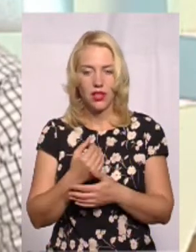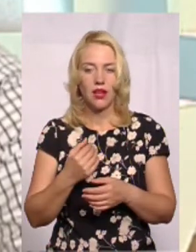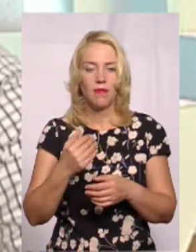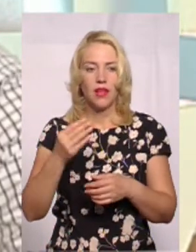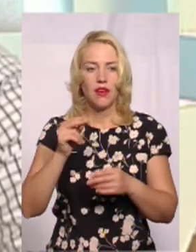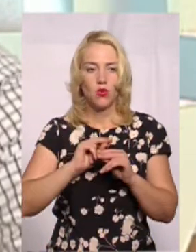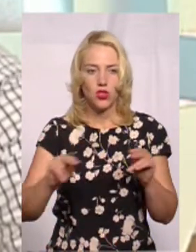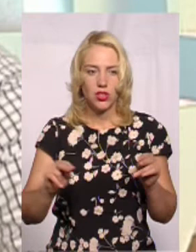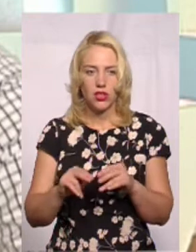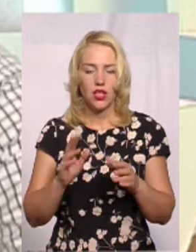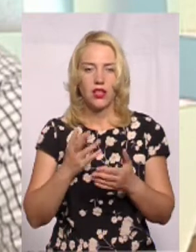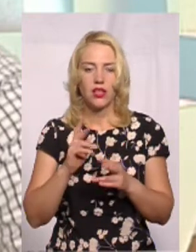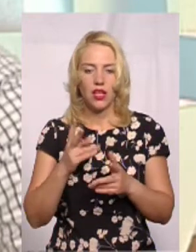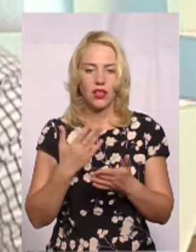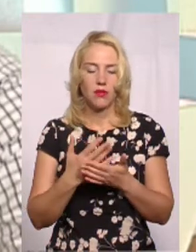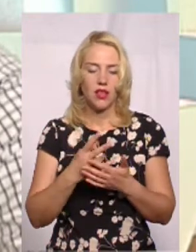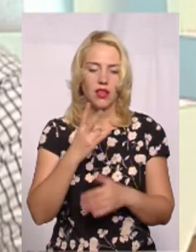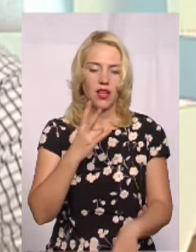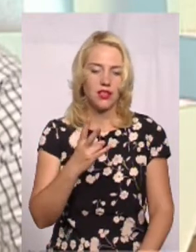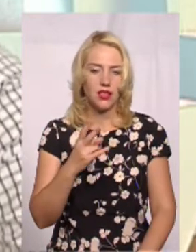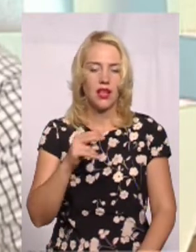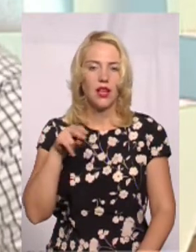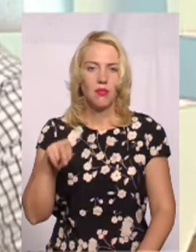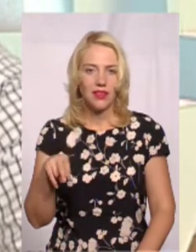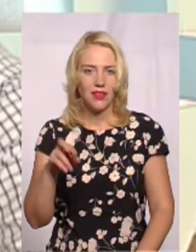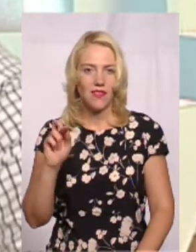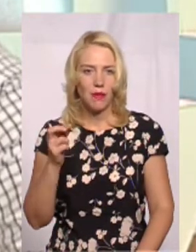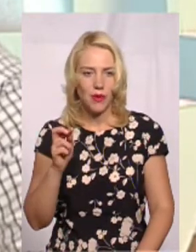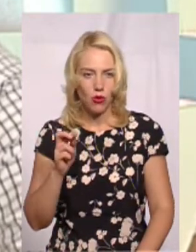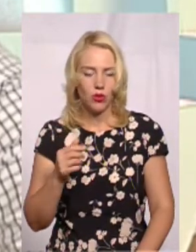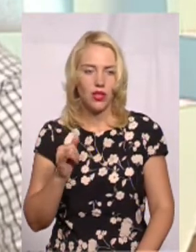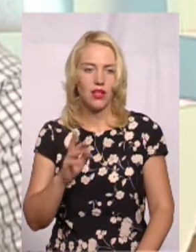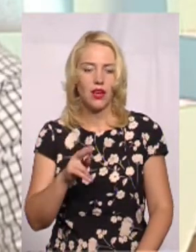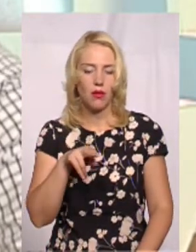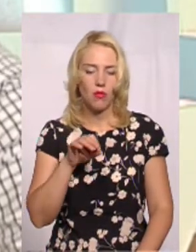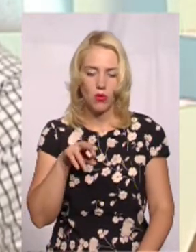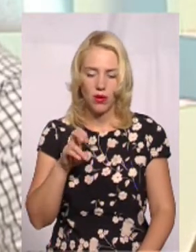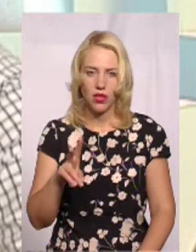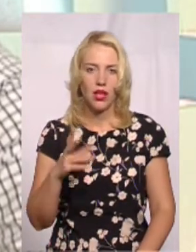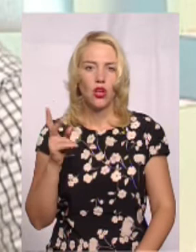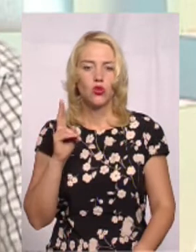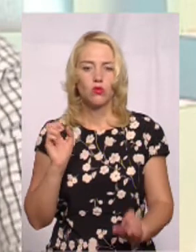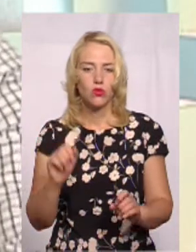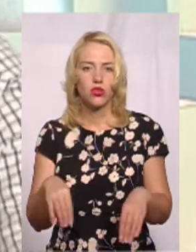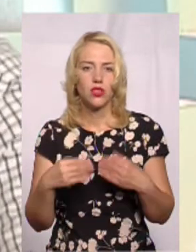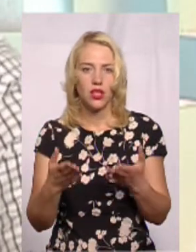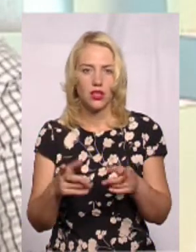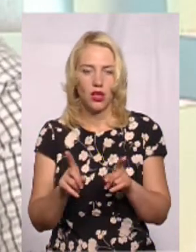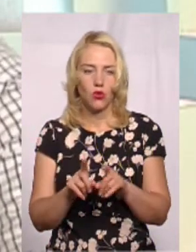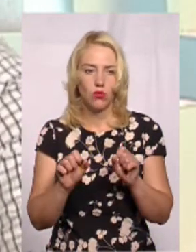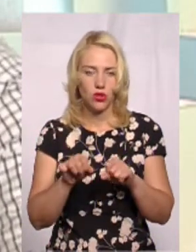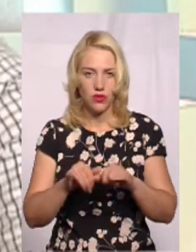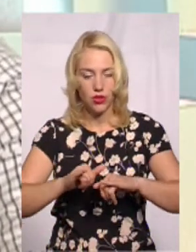вихователя, як, до прикладу, Надія Петрівна Гудкова, яку ми щойно бачили, як Андрій Васильович ось Попик, які можуть дати таку